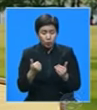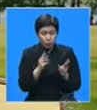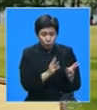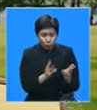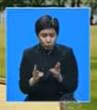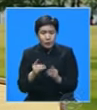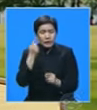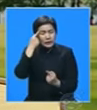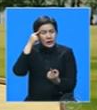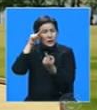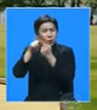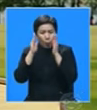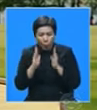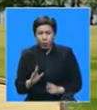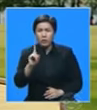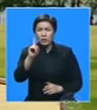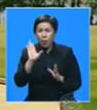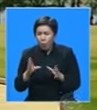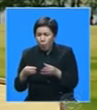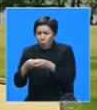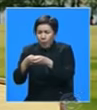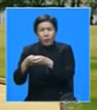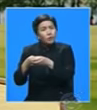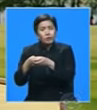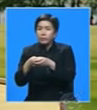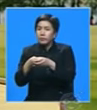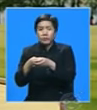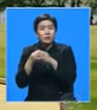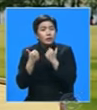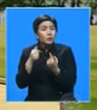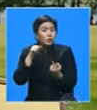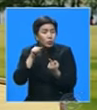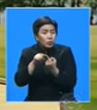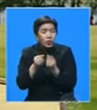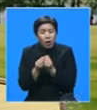การเพื่อใครคนใดคนหนึ่งหรือไม่กี่คนเนี่ยมันจะทำให้ เ